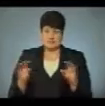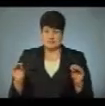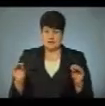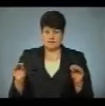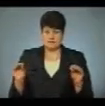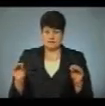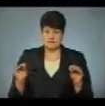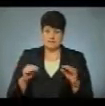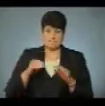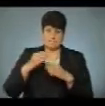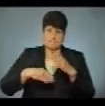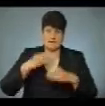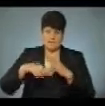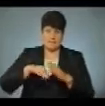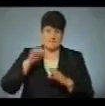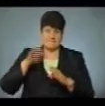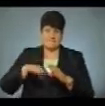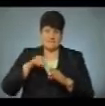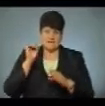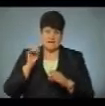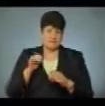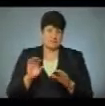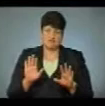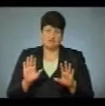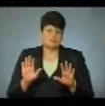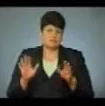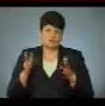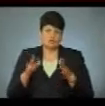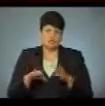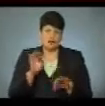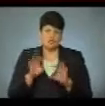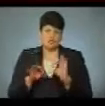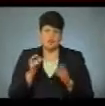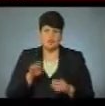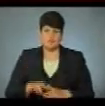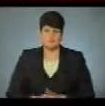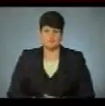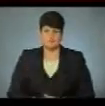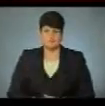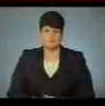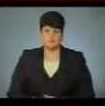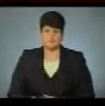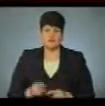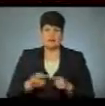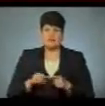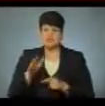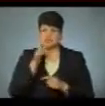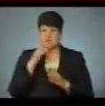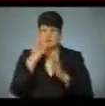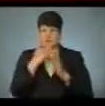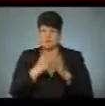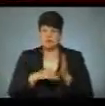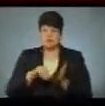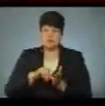з барабана витягували чисто випадково жеребкування. Це час і послідовність